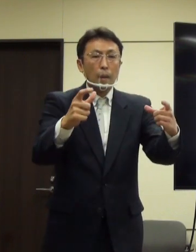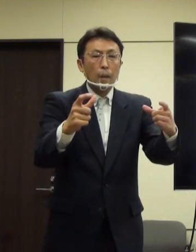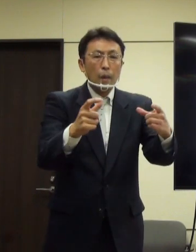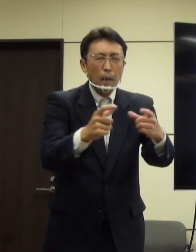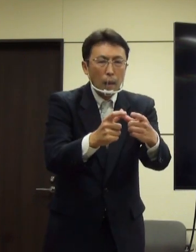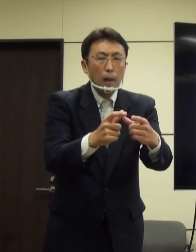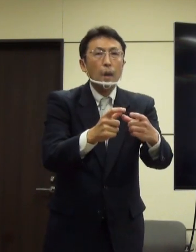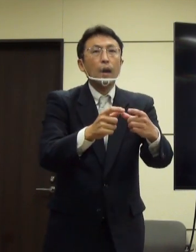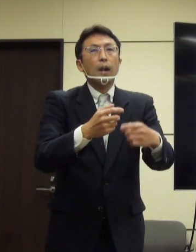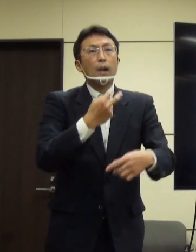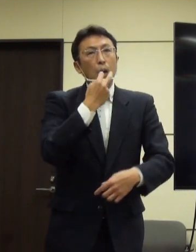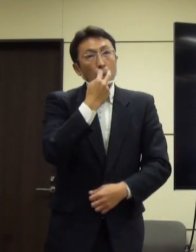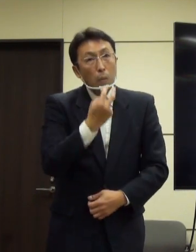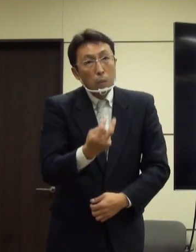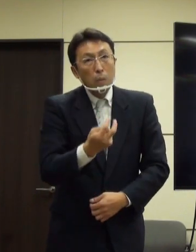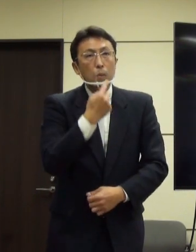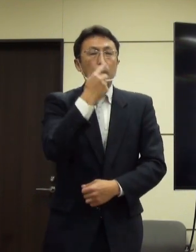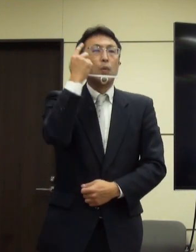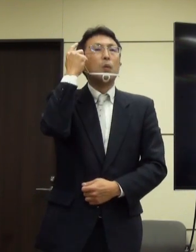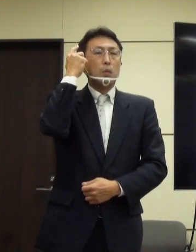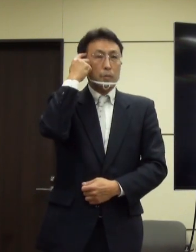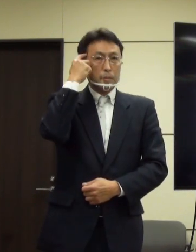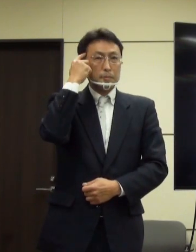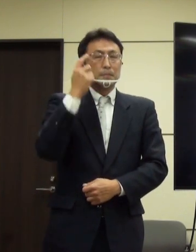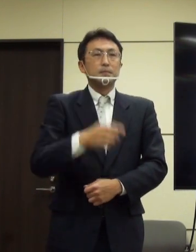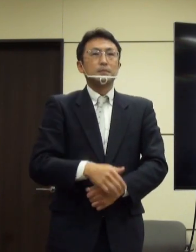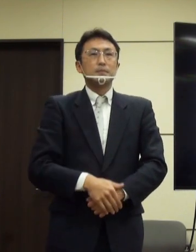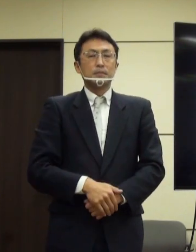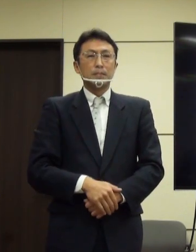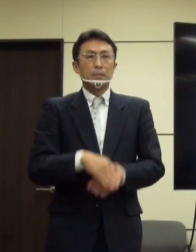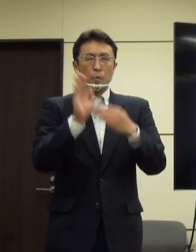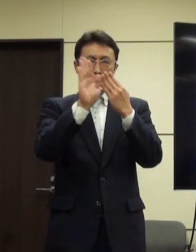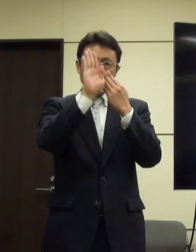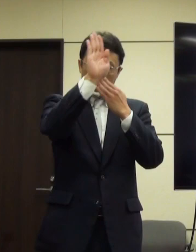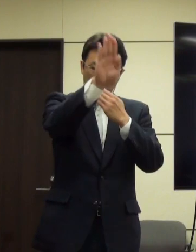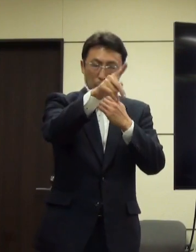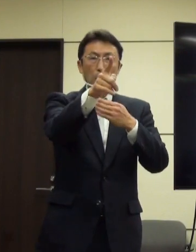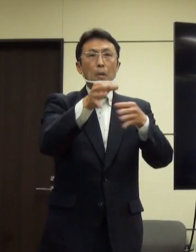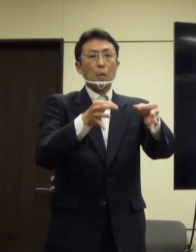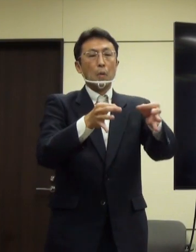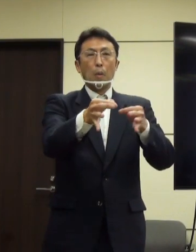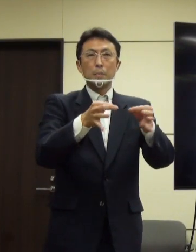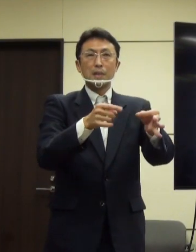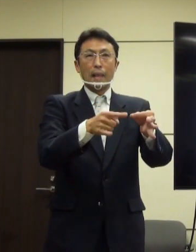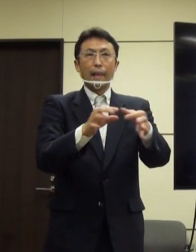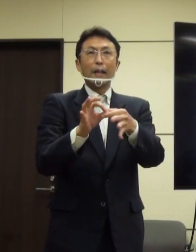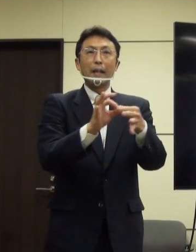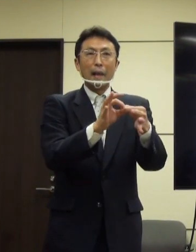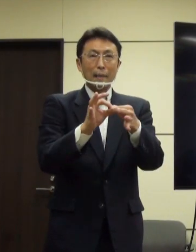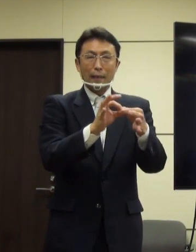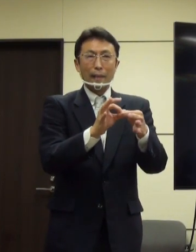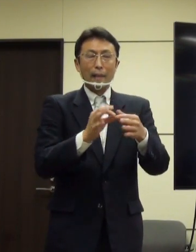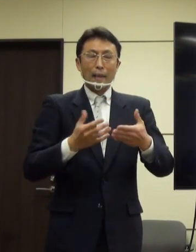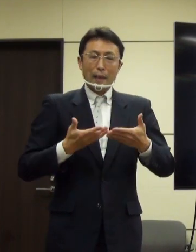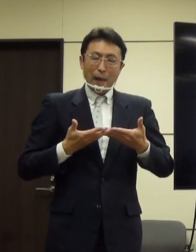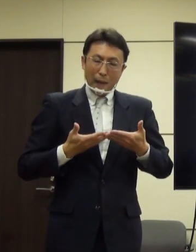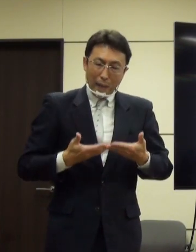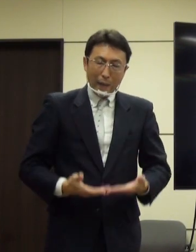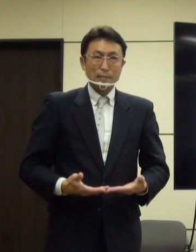ますテーマ今後ですね飲食店における派の安全確保というかあの